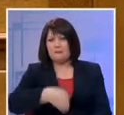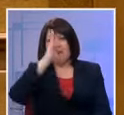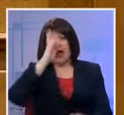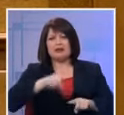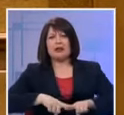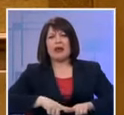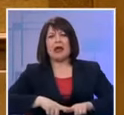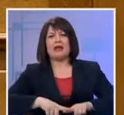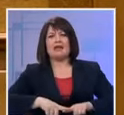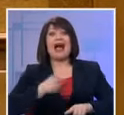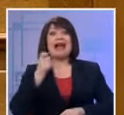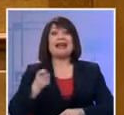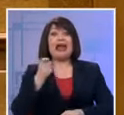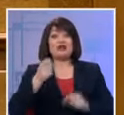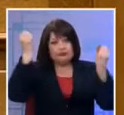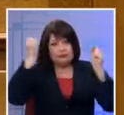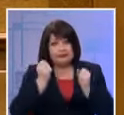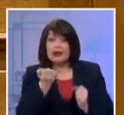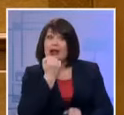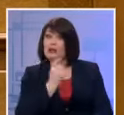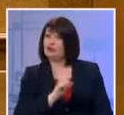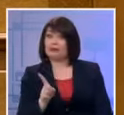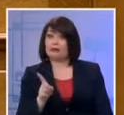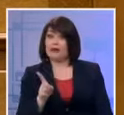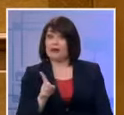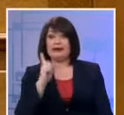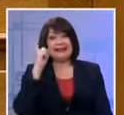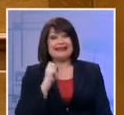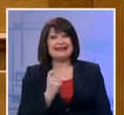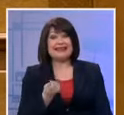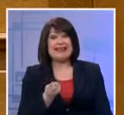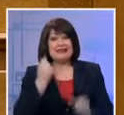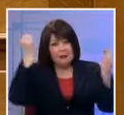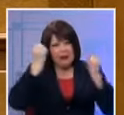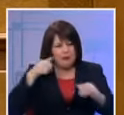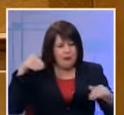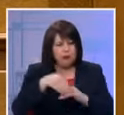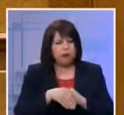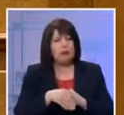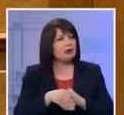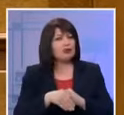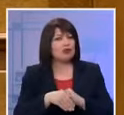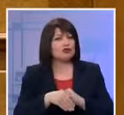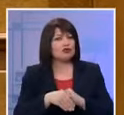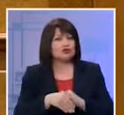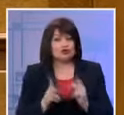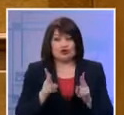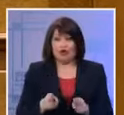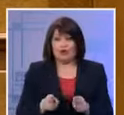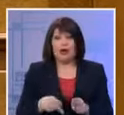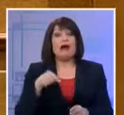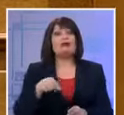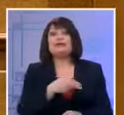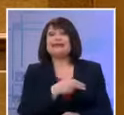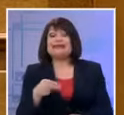δηλητηριάσει ολόκληρο το χρέος. Μην κάνετε λάθος. Ξέρετε πόσο κοστίζει ένα πιστωτικό γεγονός? Καταλαβαίνετε ότι αυτό είναι το πρώτο βήμα για την